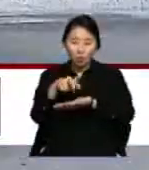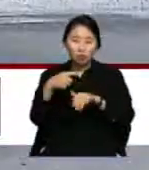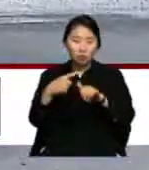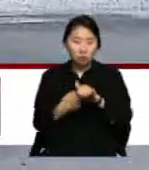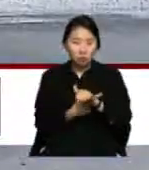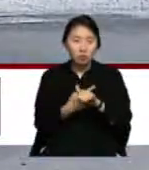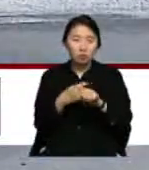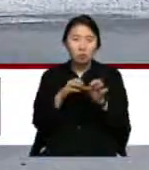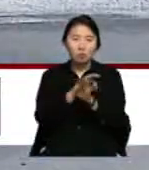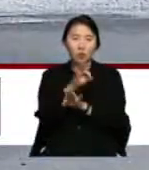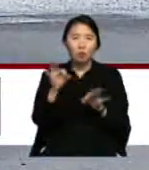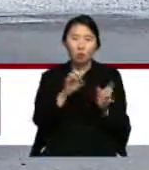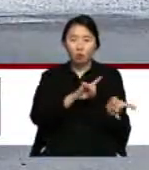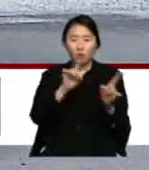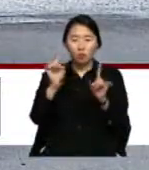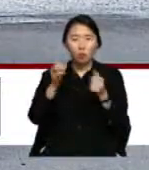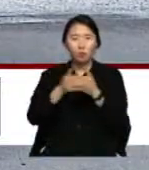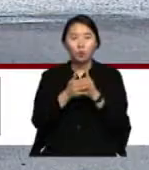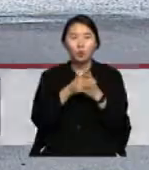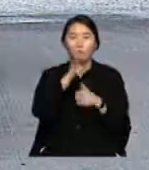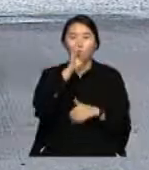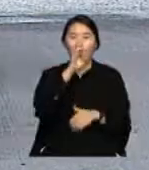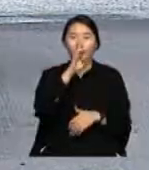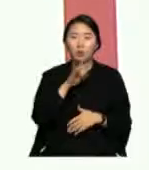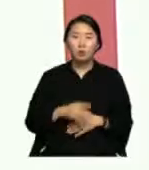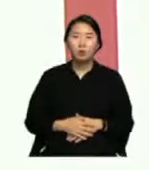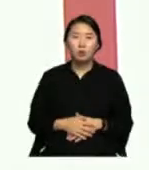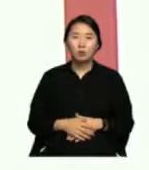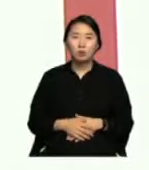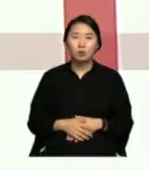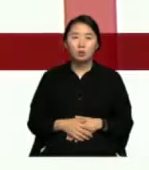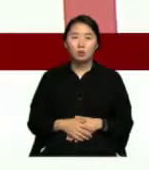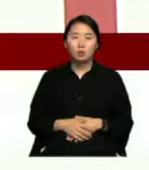상권 활성화에 는 도움이 되지 않는다는 겁니다